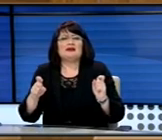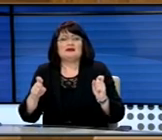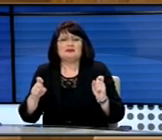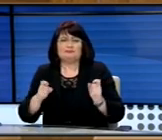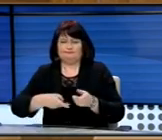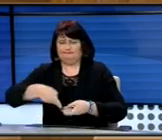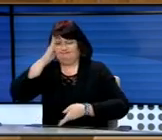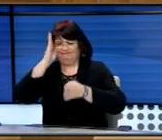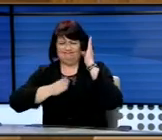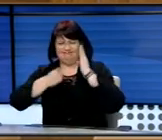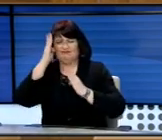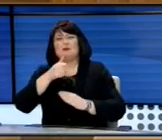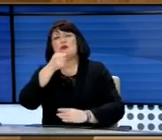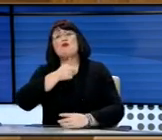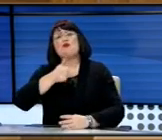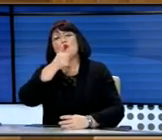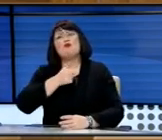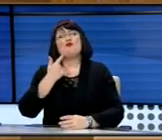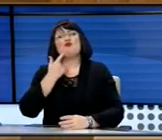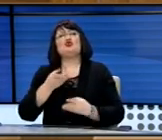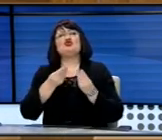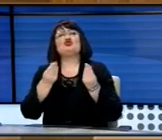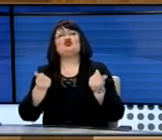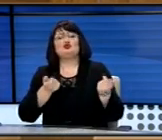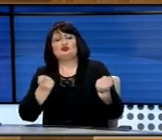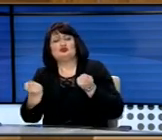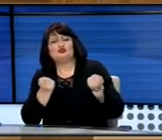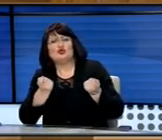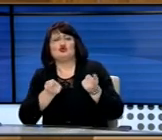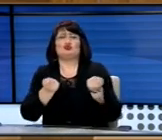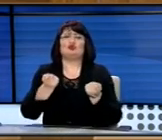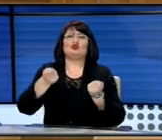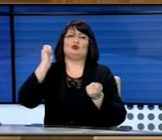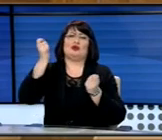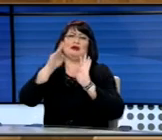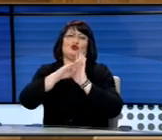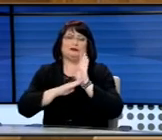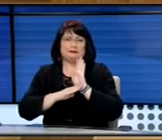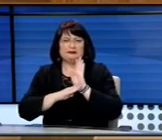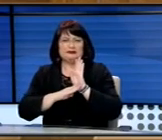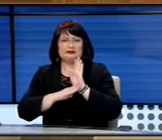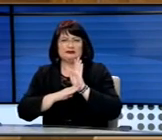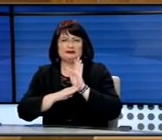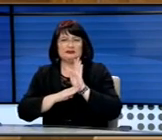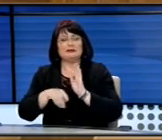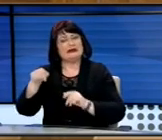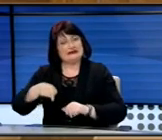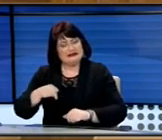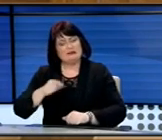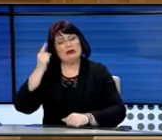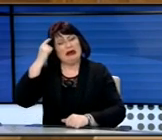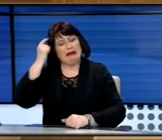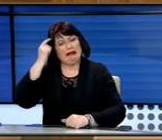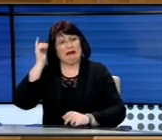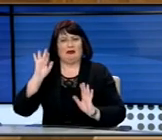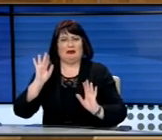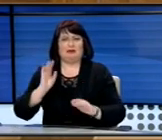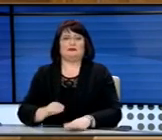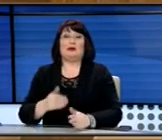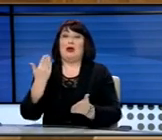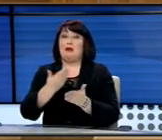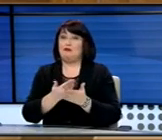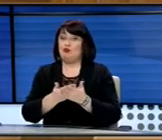του και τις δύο βασικές μορφές διαχείρισης του συστήματος και μπορεί να βγάλει σήμερα συμπεράσματα.